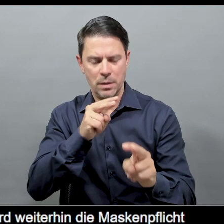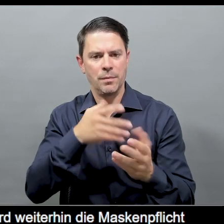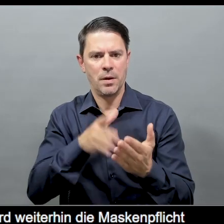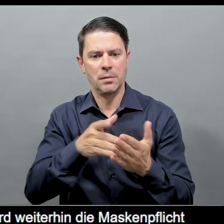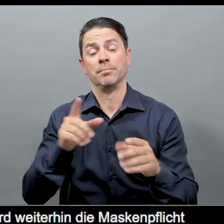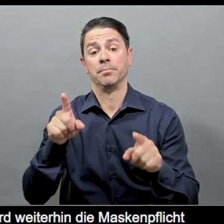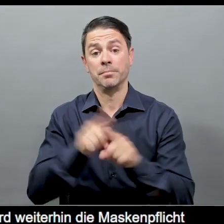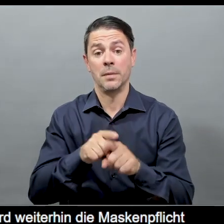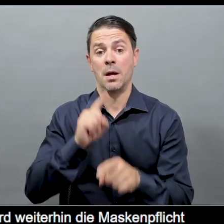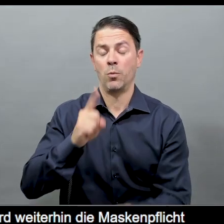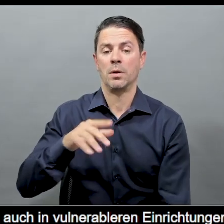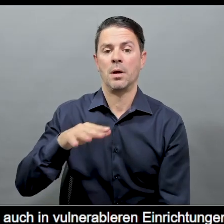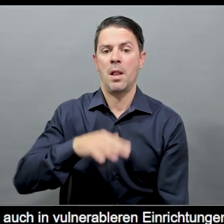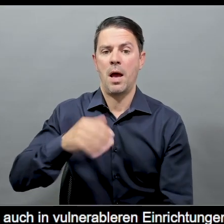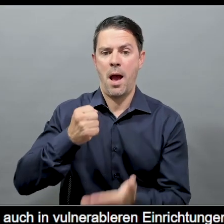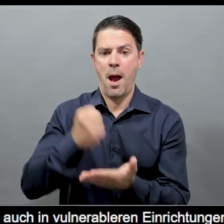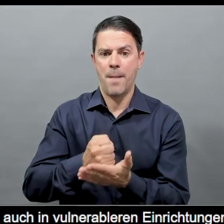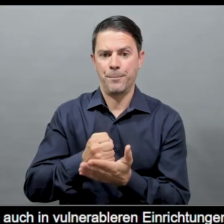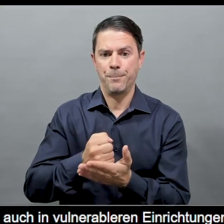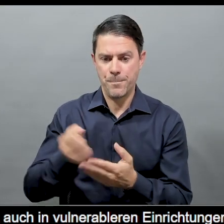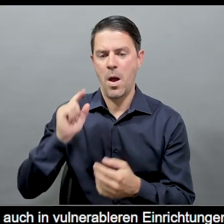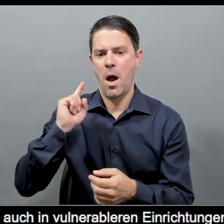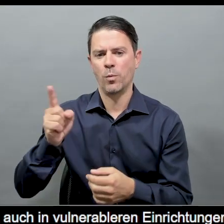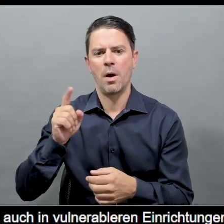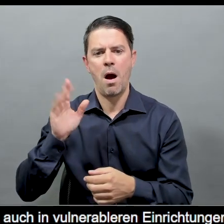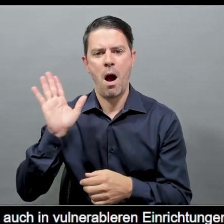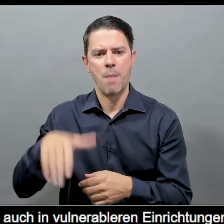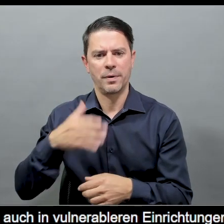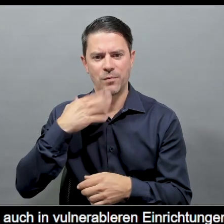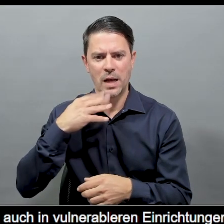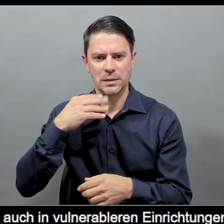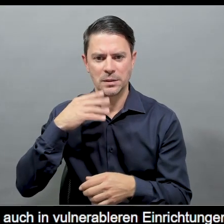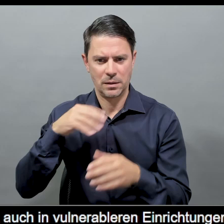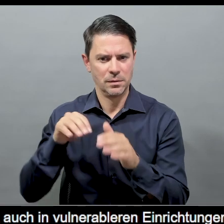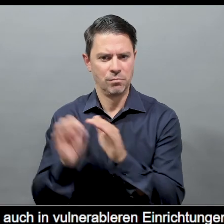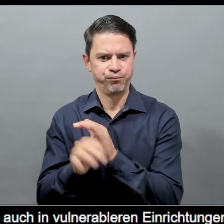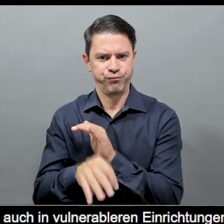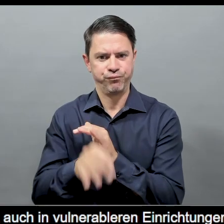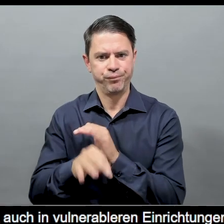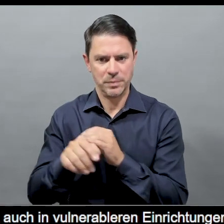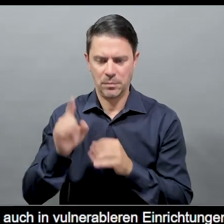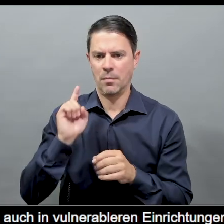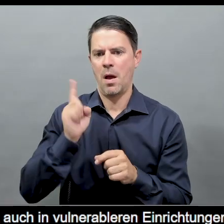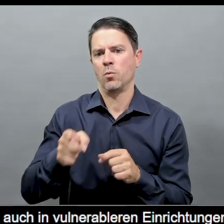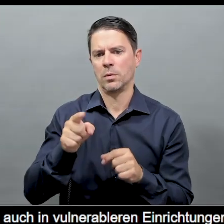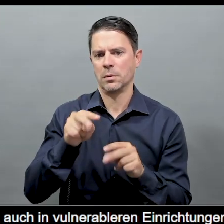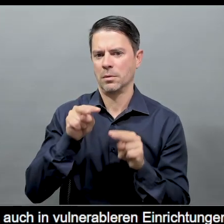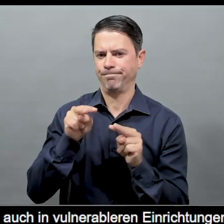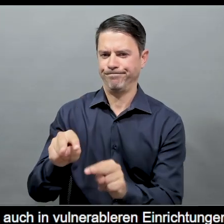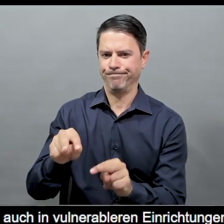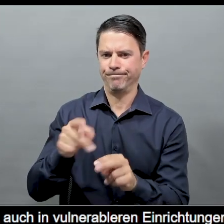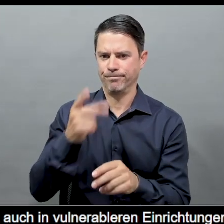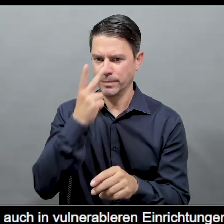inhaltliche Veränderung ist eine sozusagen lageangepasste Maßnahme. Wir kennen die aktuellen